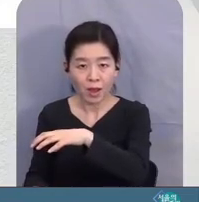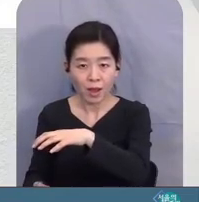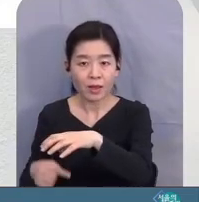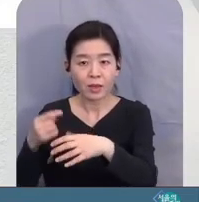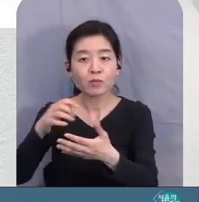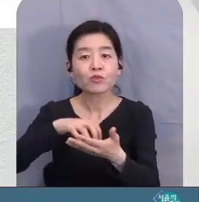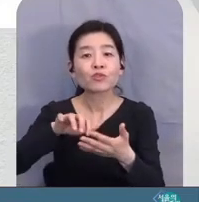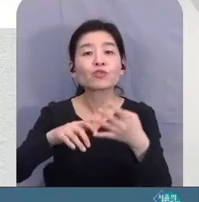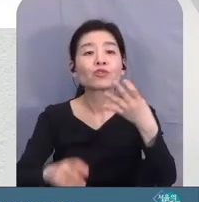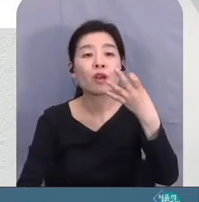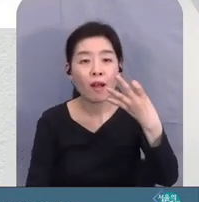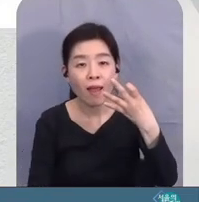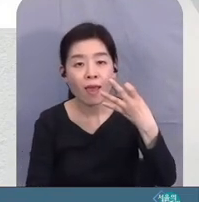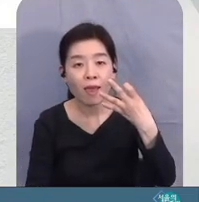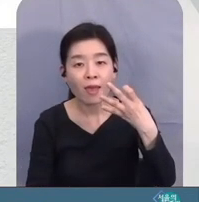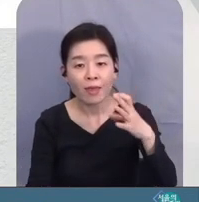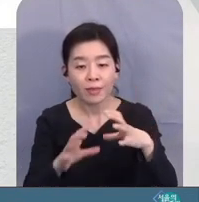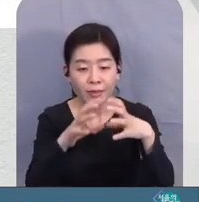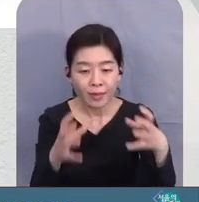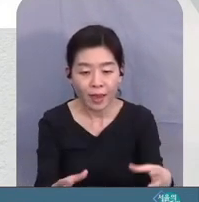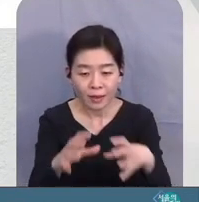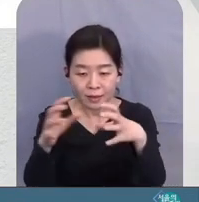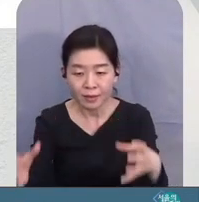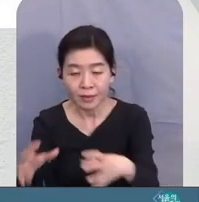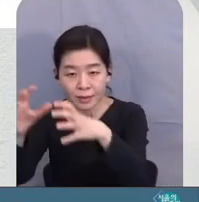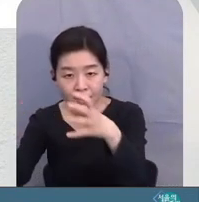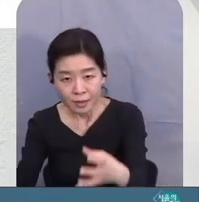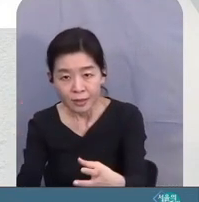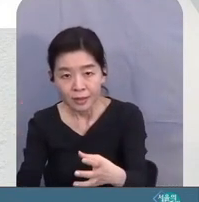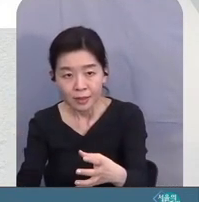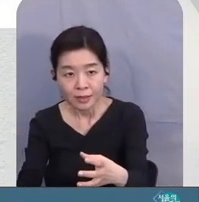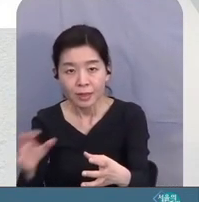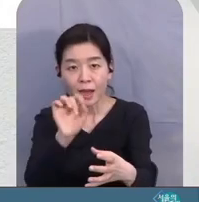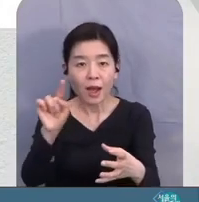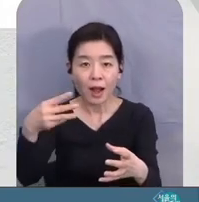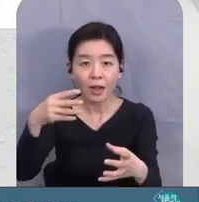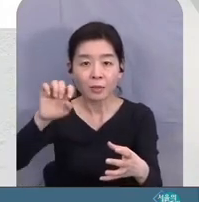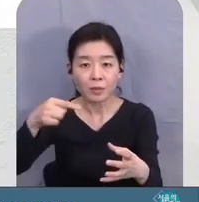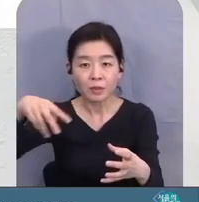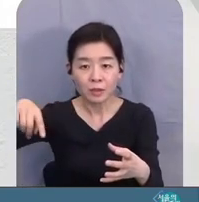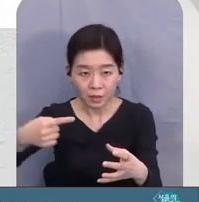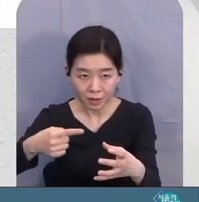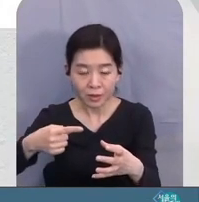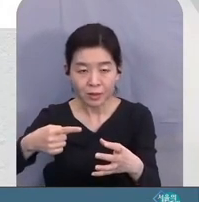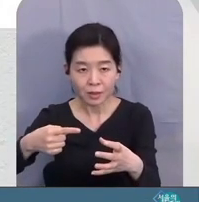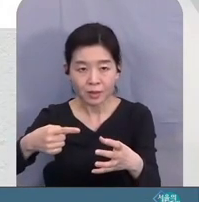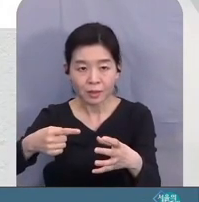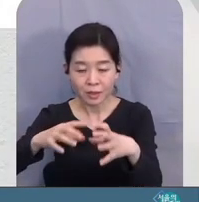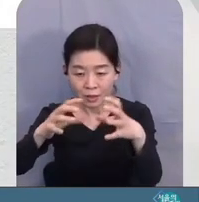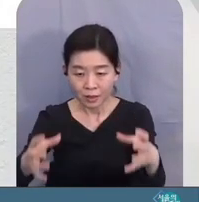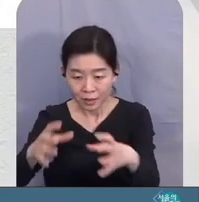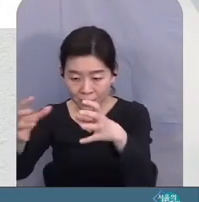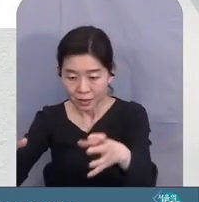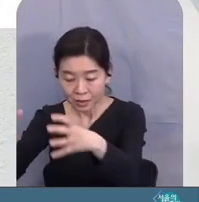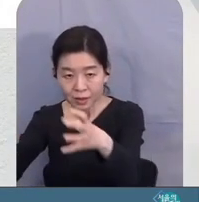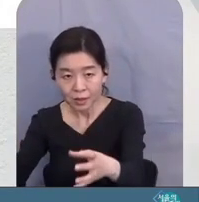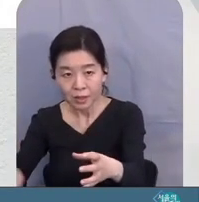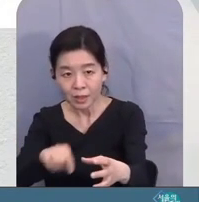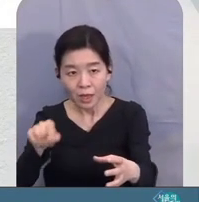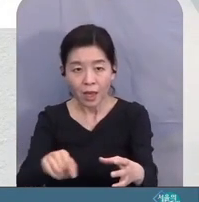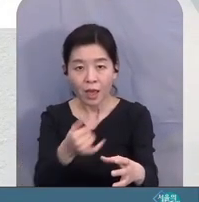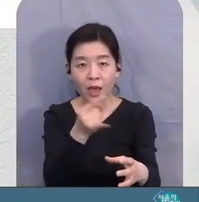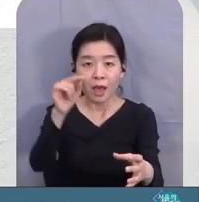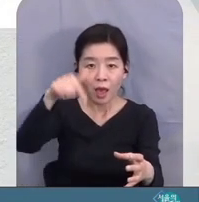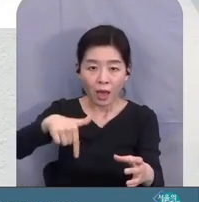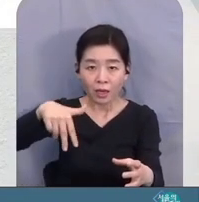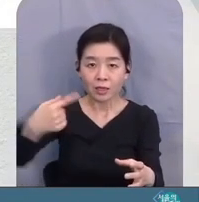14개의 탱크로 구성되어 있는 알프스 설비가 있어요. 여기서 이제 핵종들을 각각